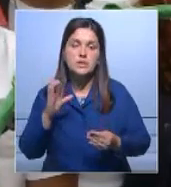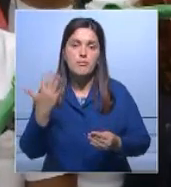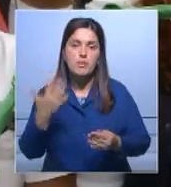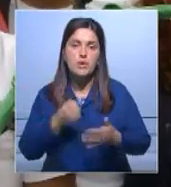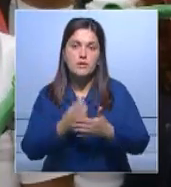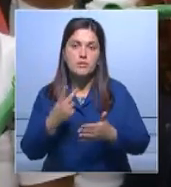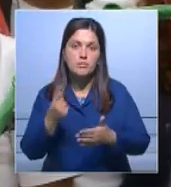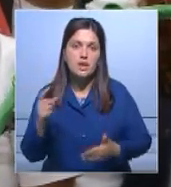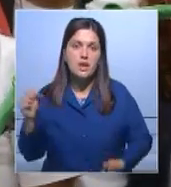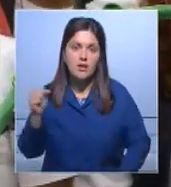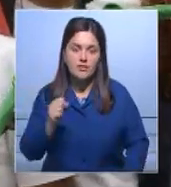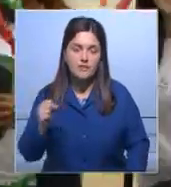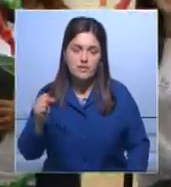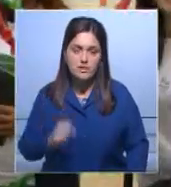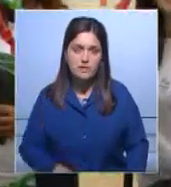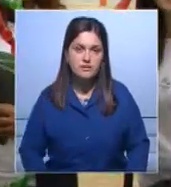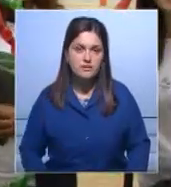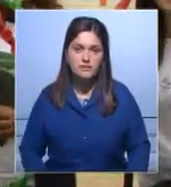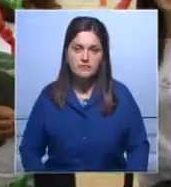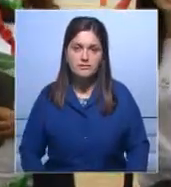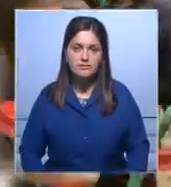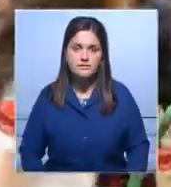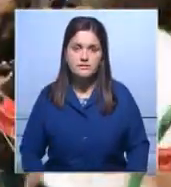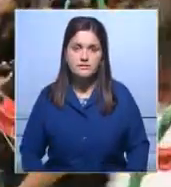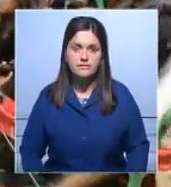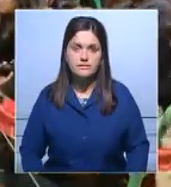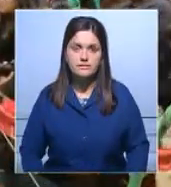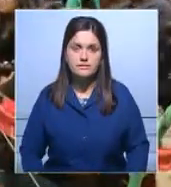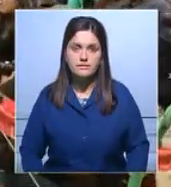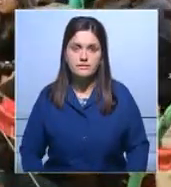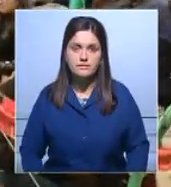с 5 по 21 августа.